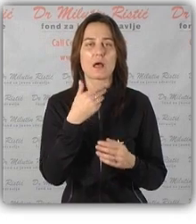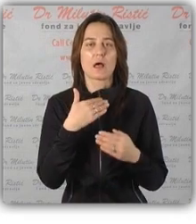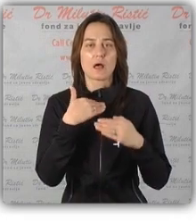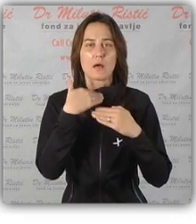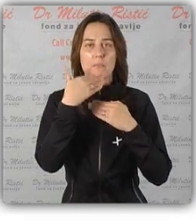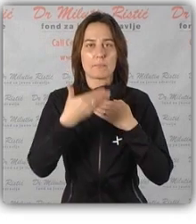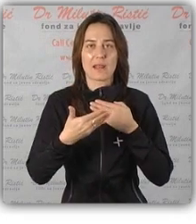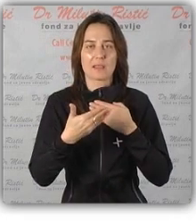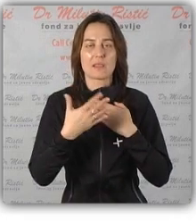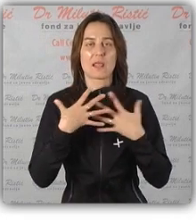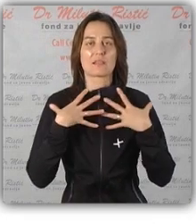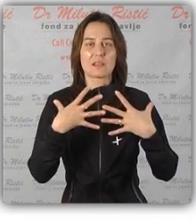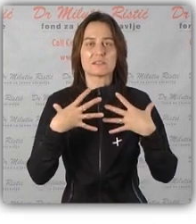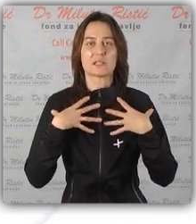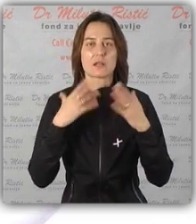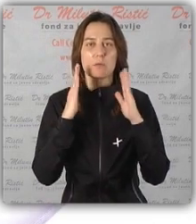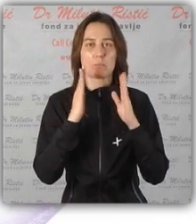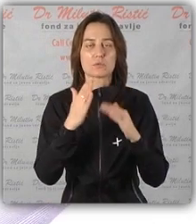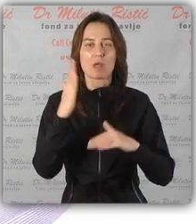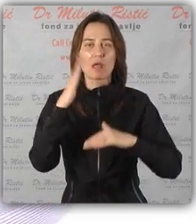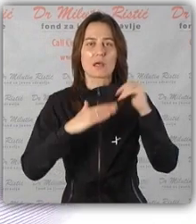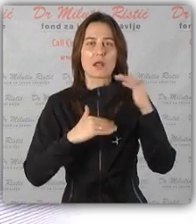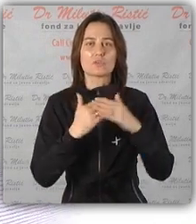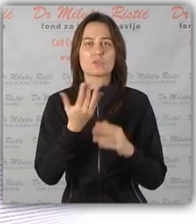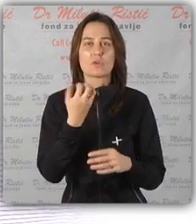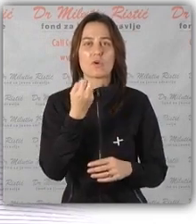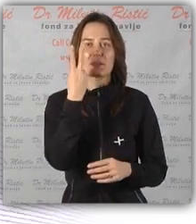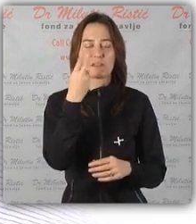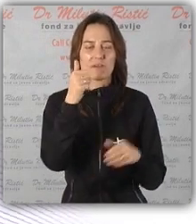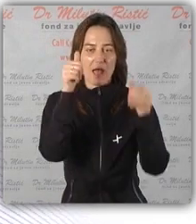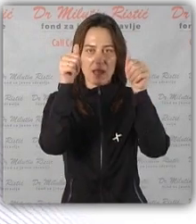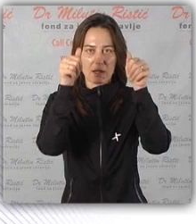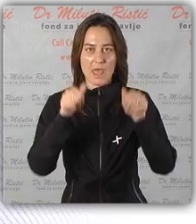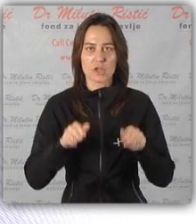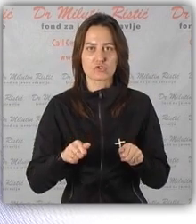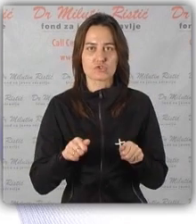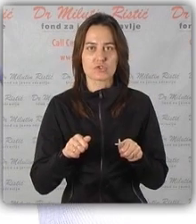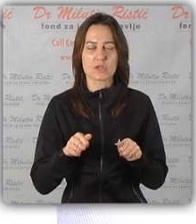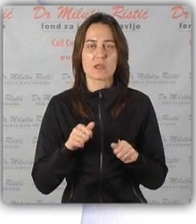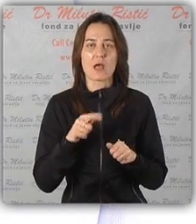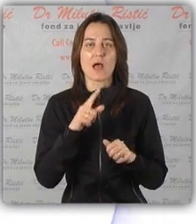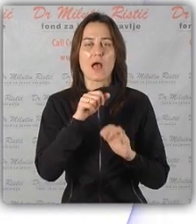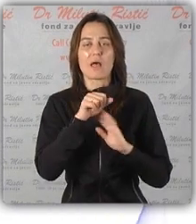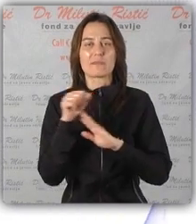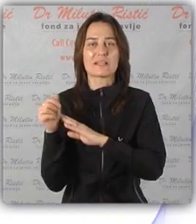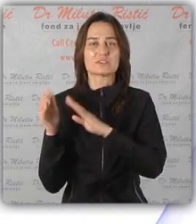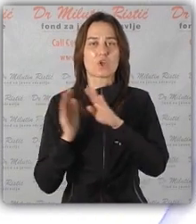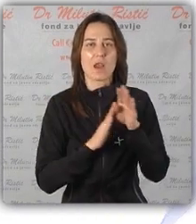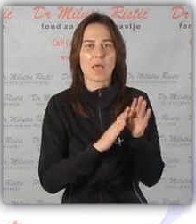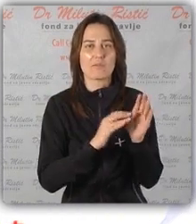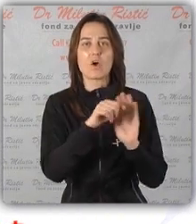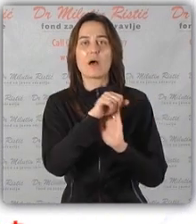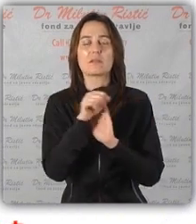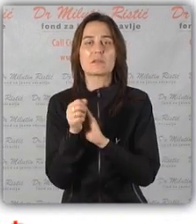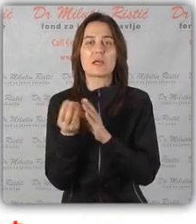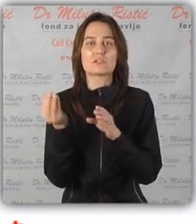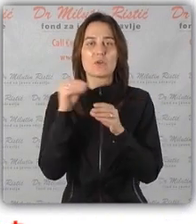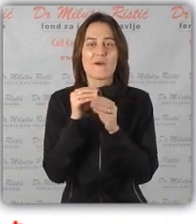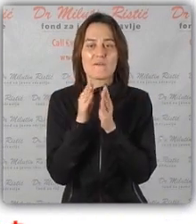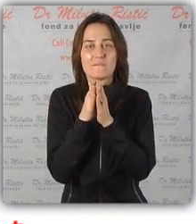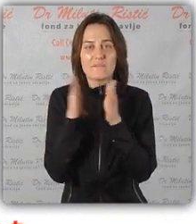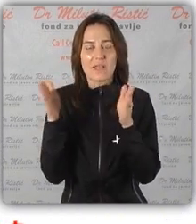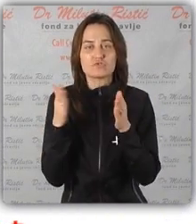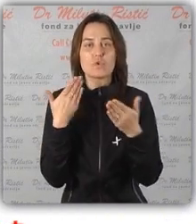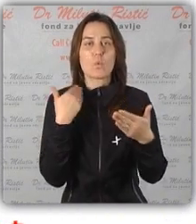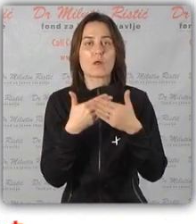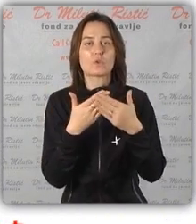sa bočnih i prednje strane disajnih puteva. Građena je od dva drežnja, odnosno lobusa, desnog i levog, od kojih je desni